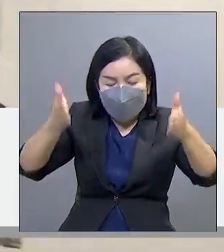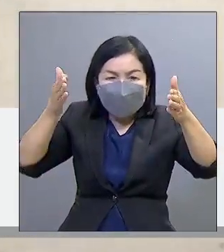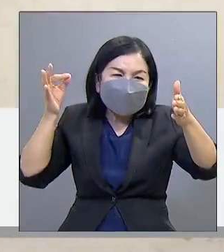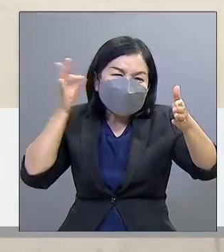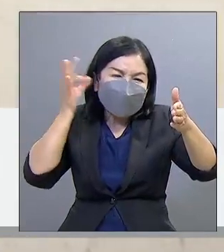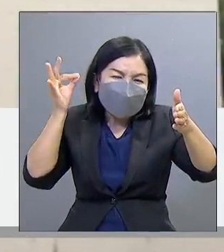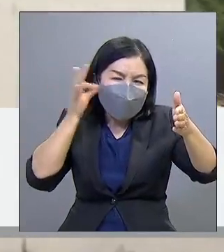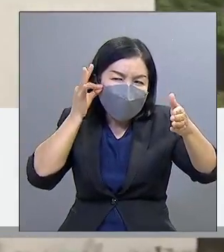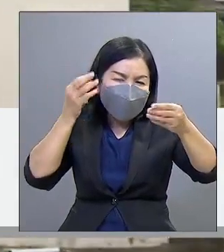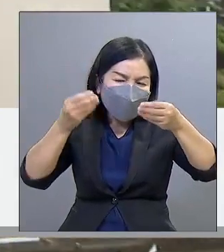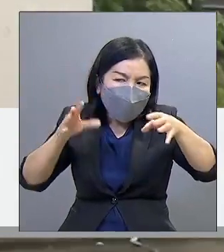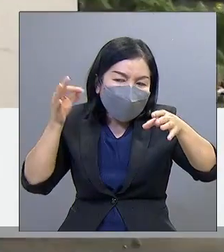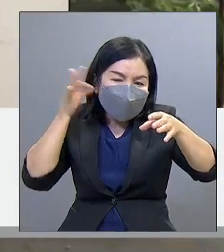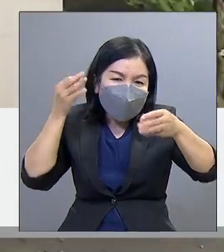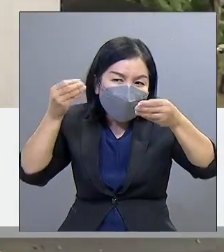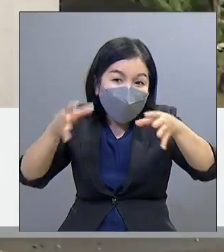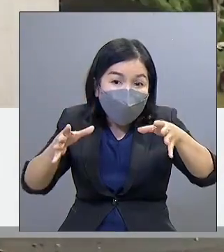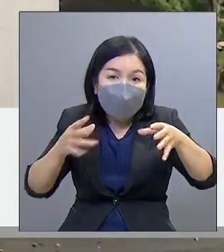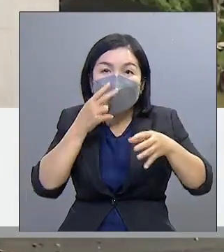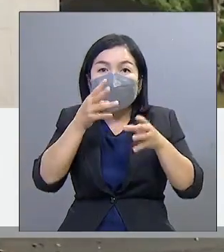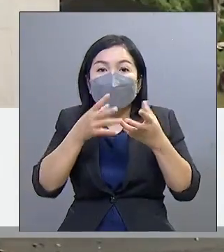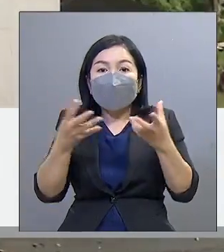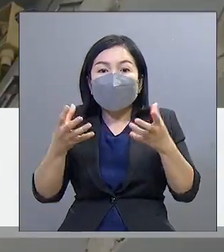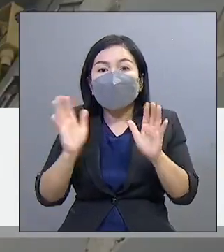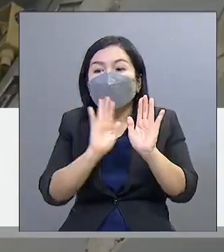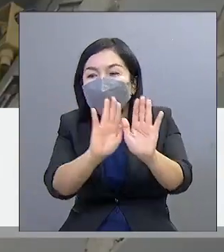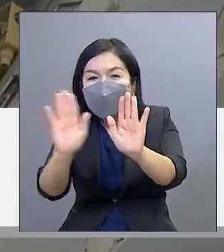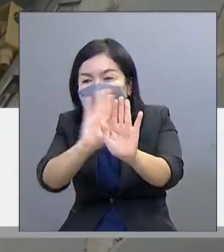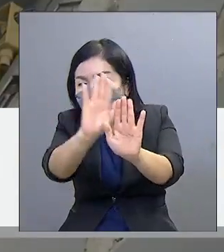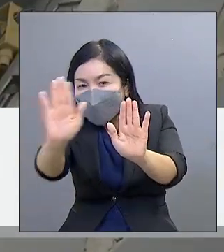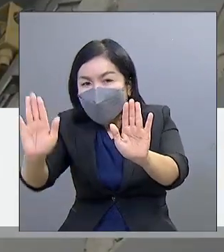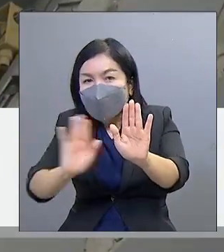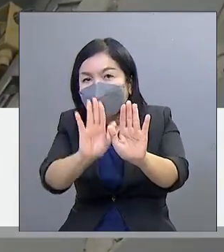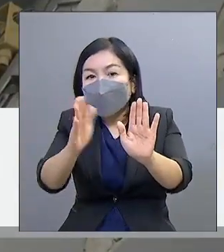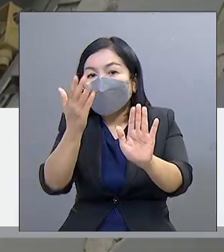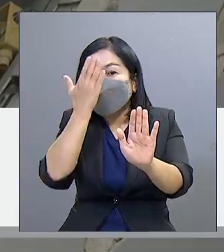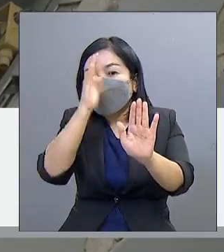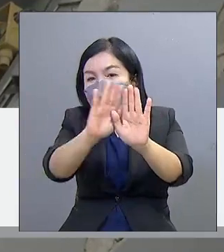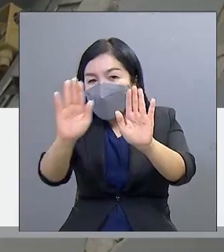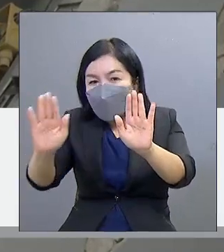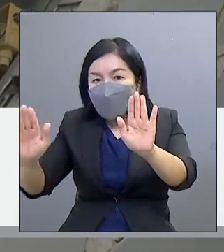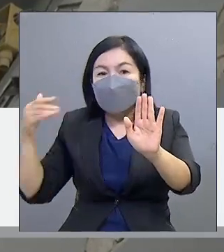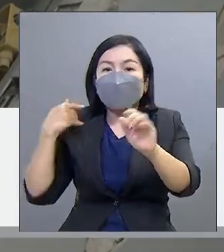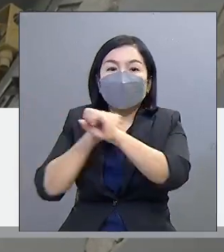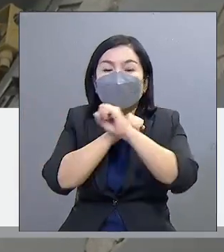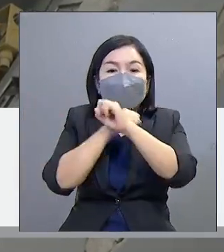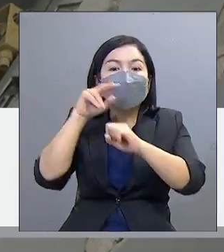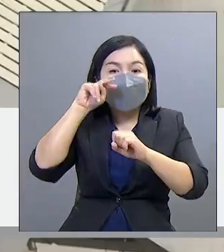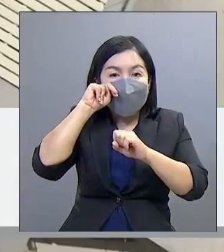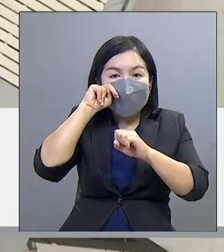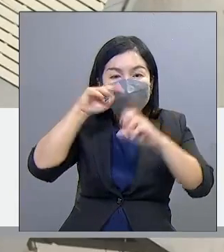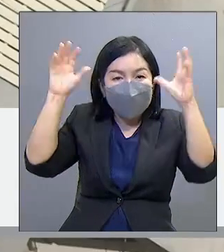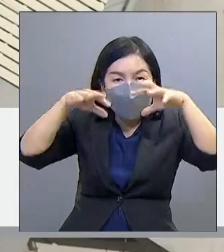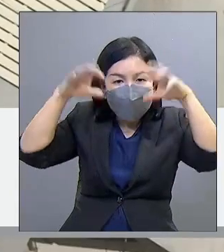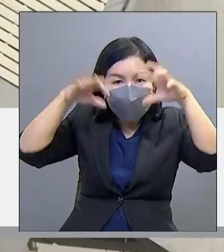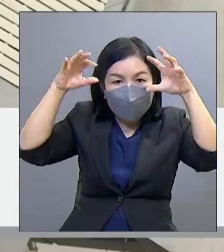จากรอยร้าวบนผนังทำให้เจ้าของอาคารต้องนำปูนซีเมนต์มาโบกปิดทับบริเวณด้านบนเนินเขาเนืออาคารเพื่อกันน้ำและฝนที่อยู่บ